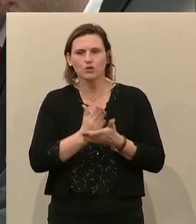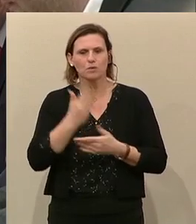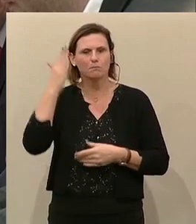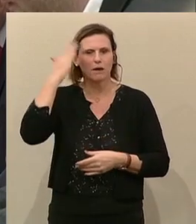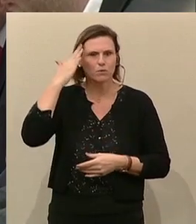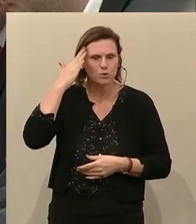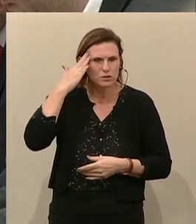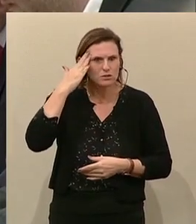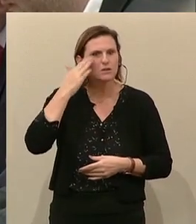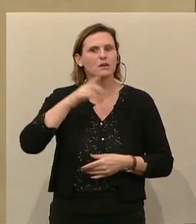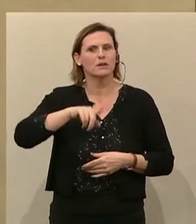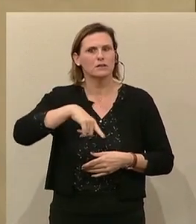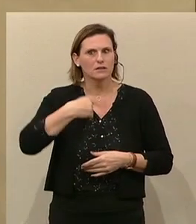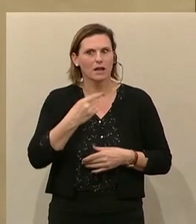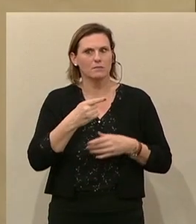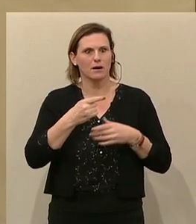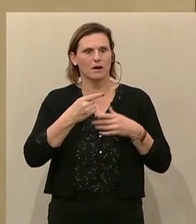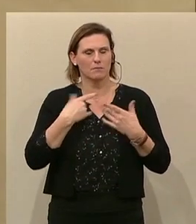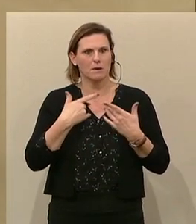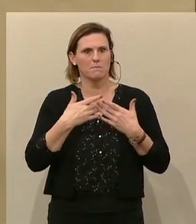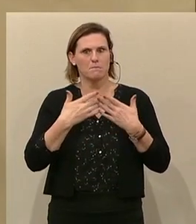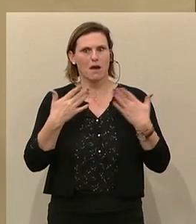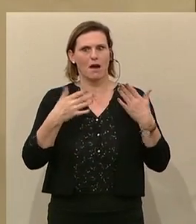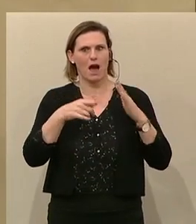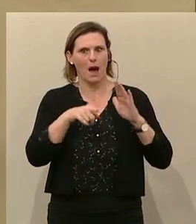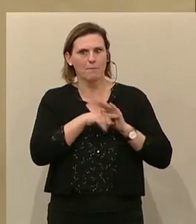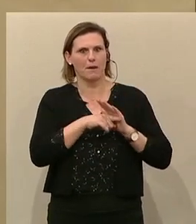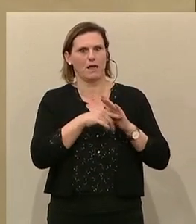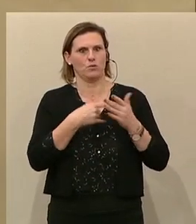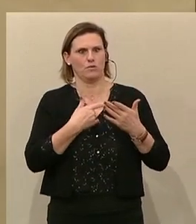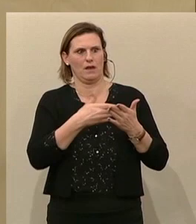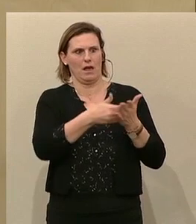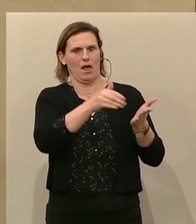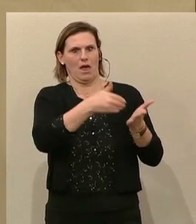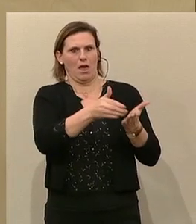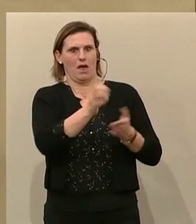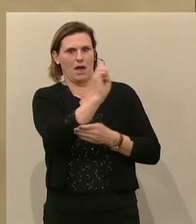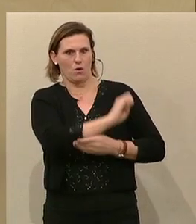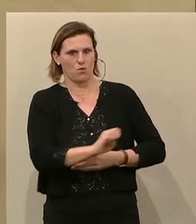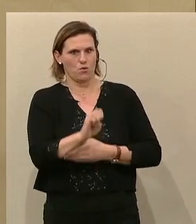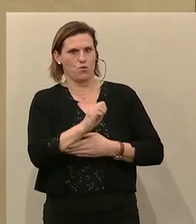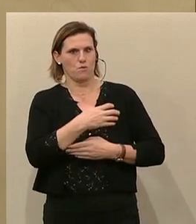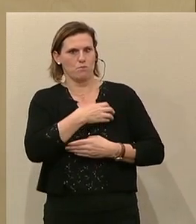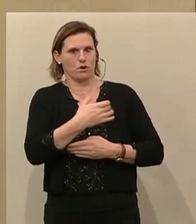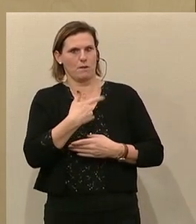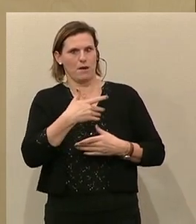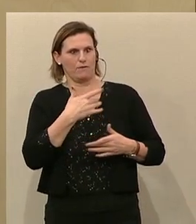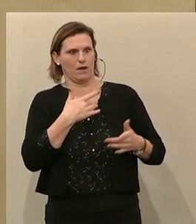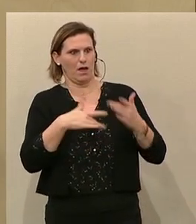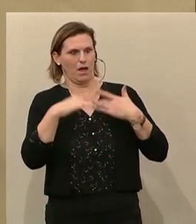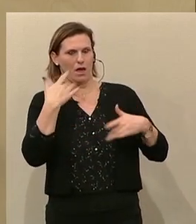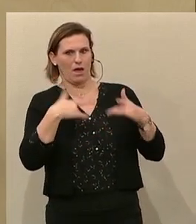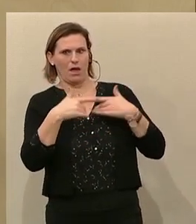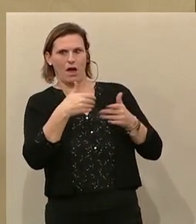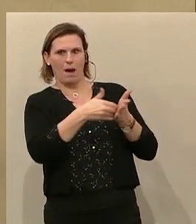genau dann wird es zu einer immer größeren Ablehnung der europäischen Bürger führen, der Europäischen Union. Genau dann wird es zu diesen,